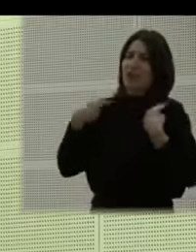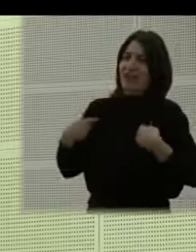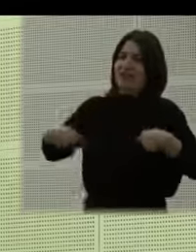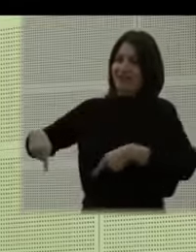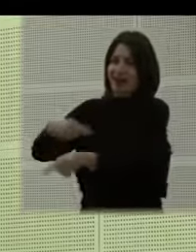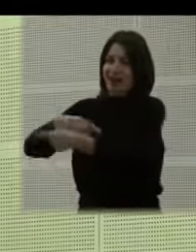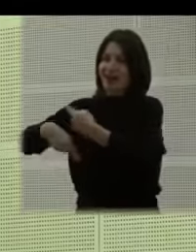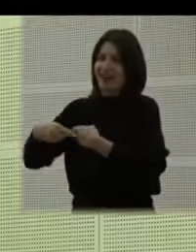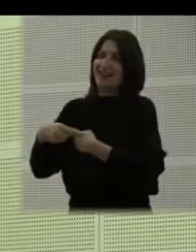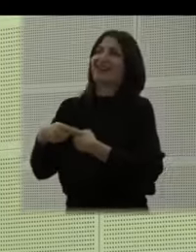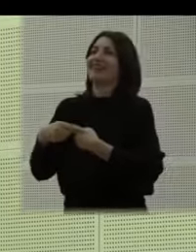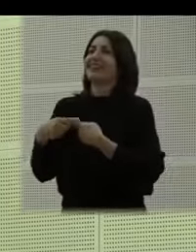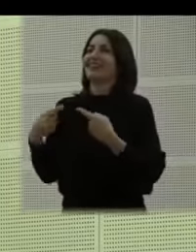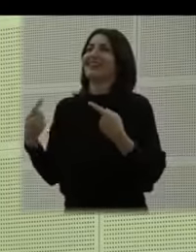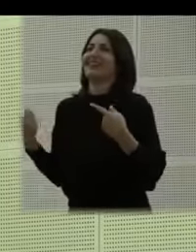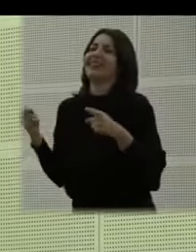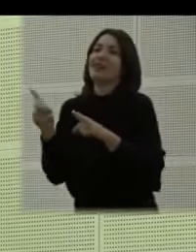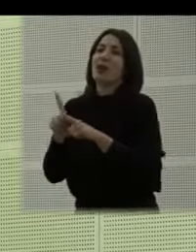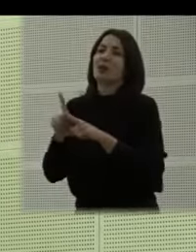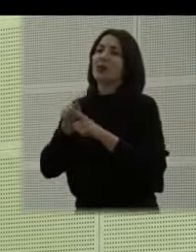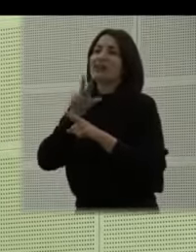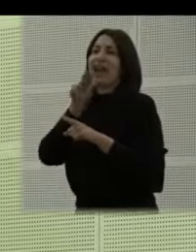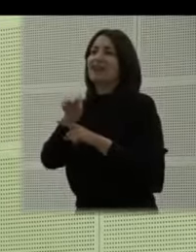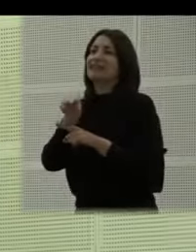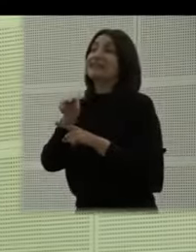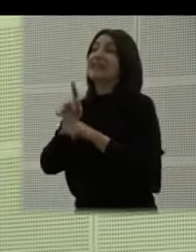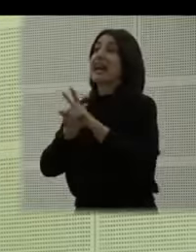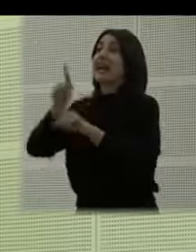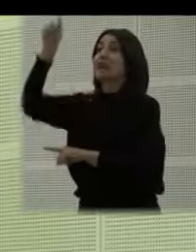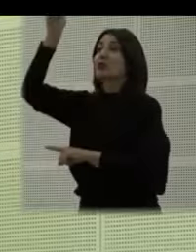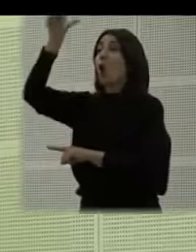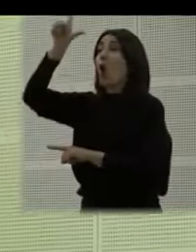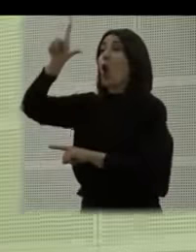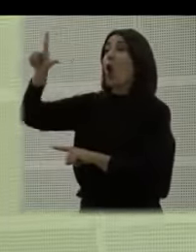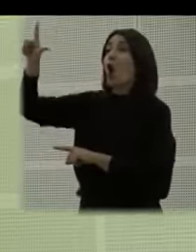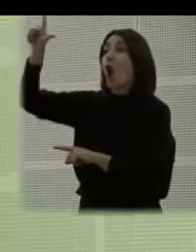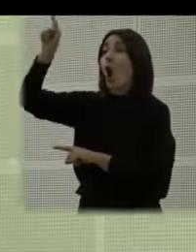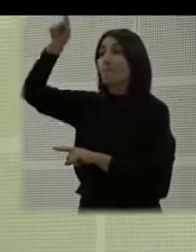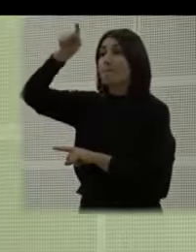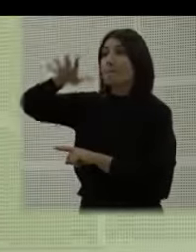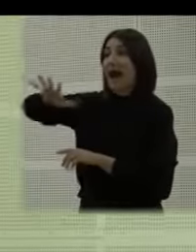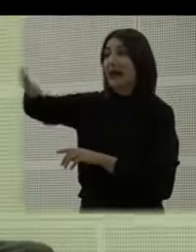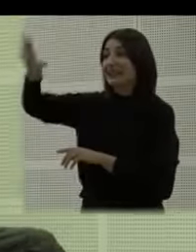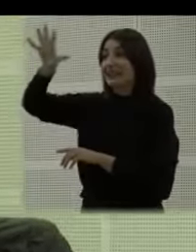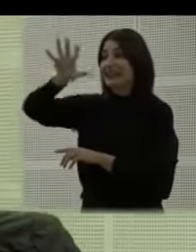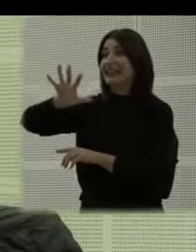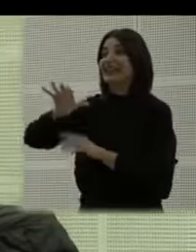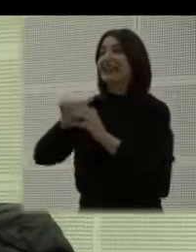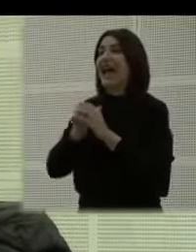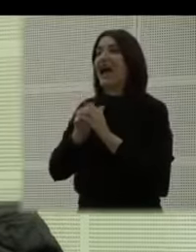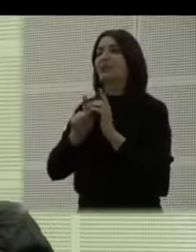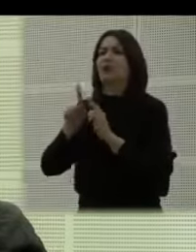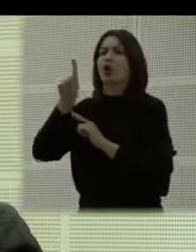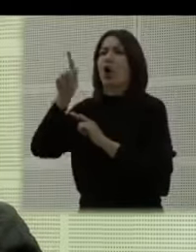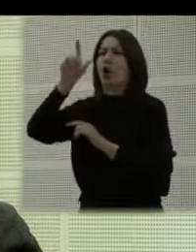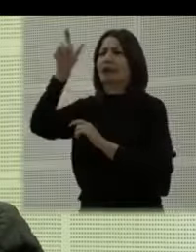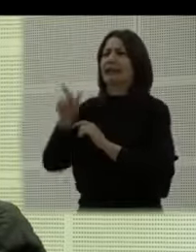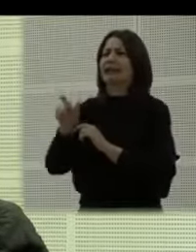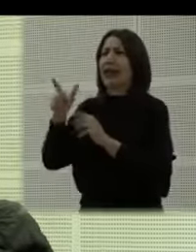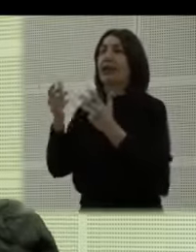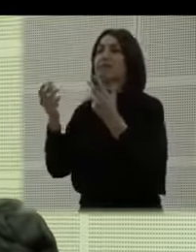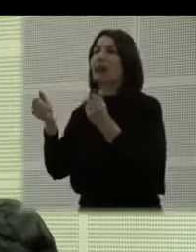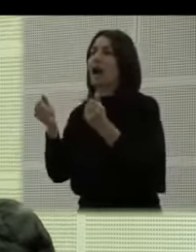E poi anche devo dire, i lombardi sono molto pratici da questo punto di vista, tant'è che